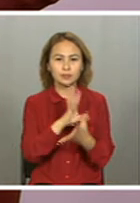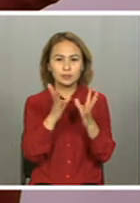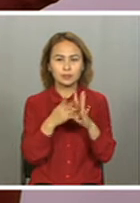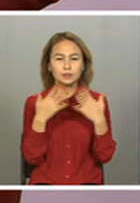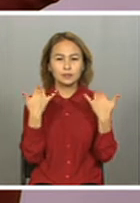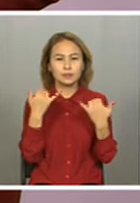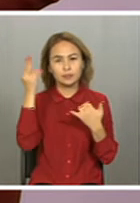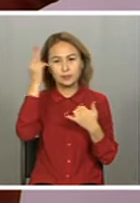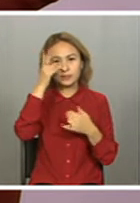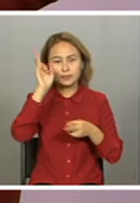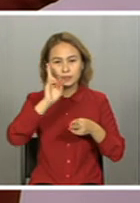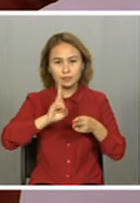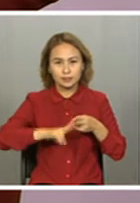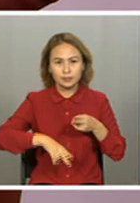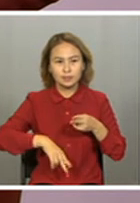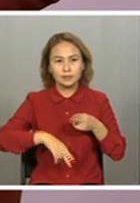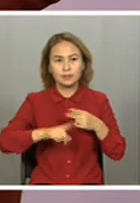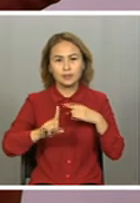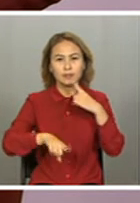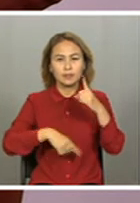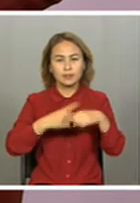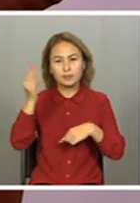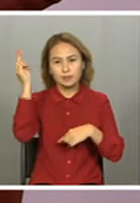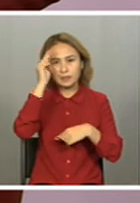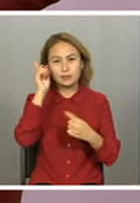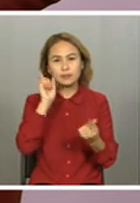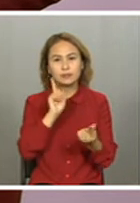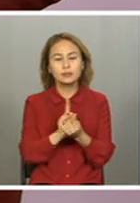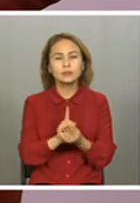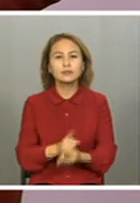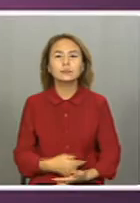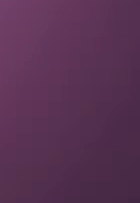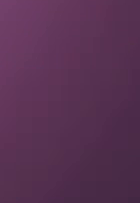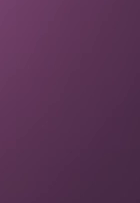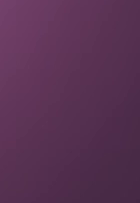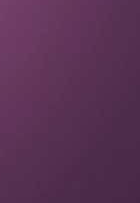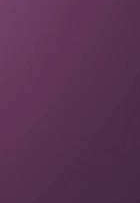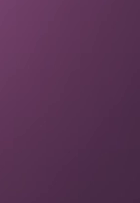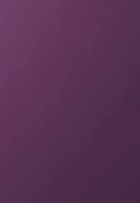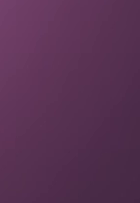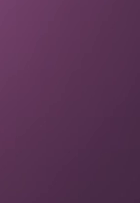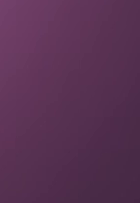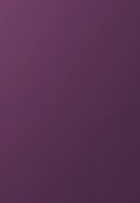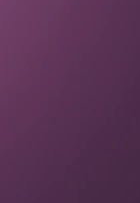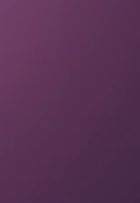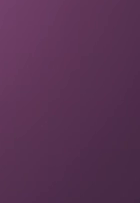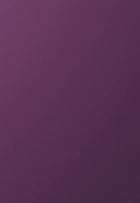сабағымыз аяқталды. Келесі сабақта кездескенше сау болыңдар.